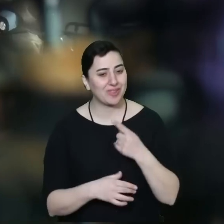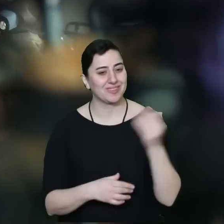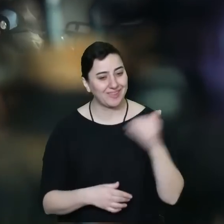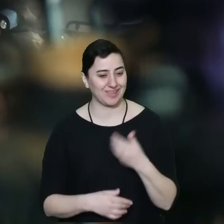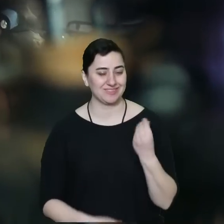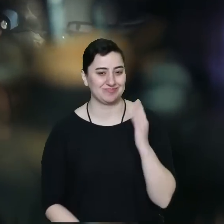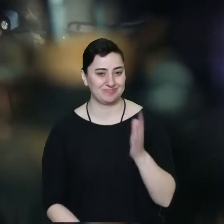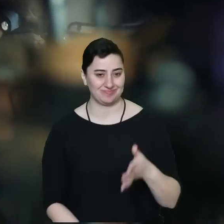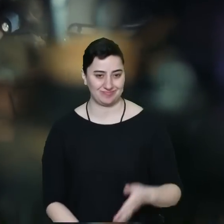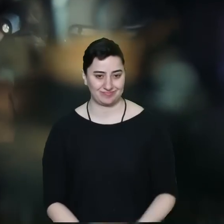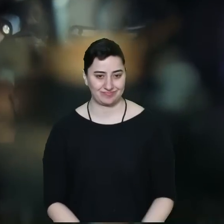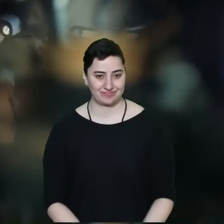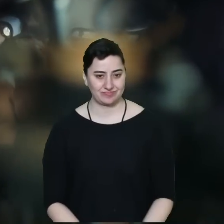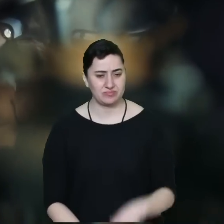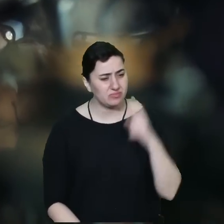kaçırmasaydın Cahit.